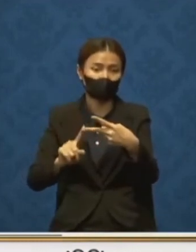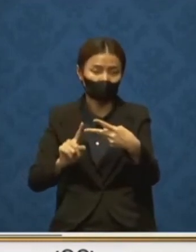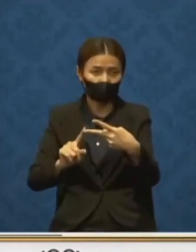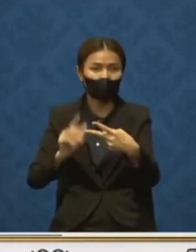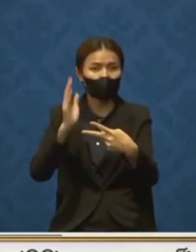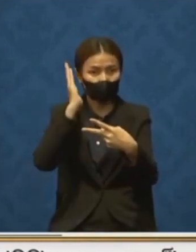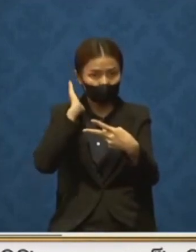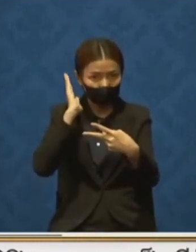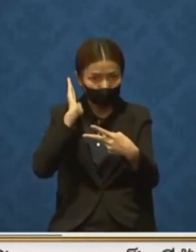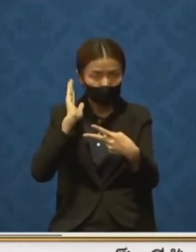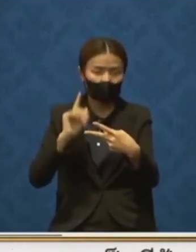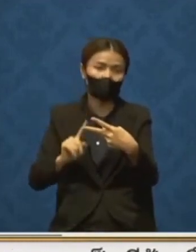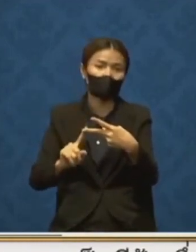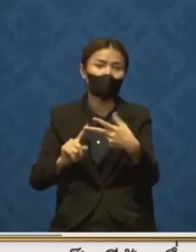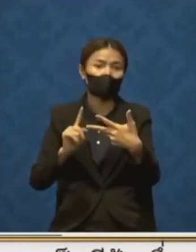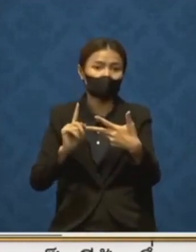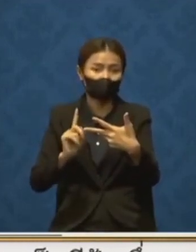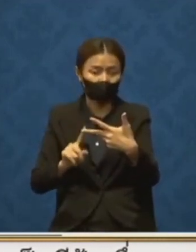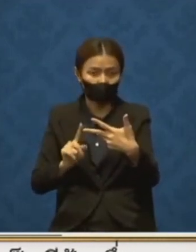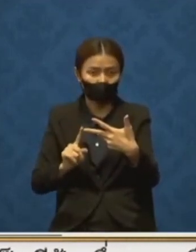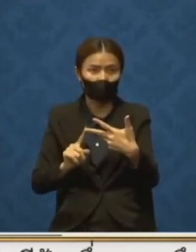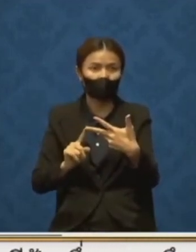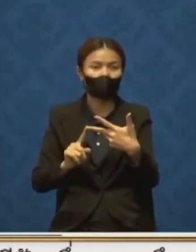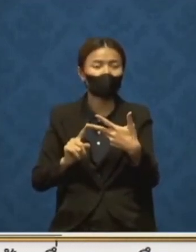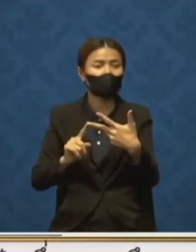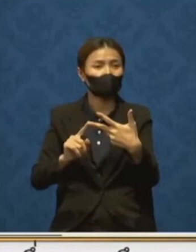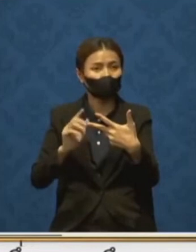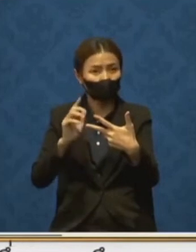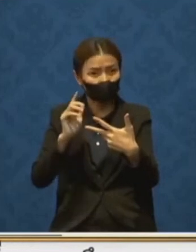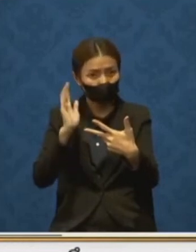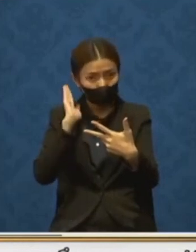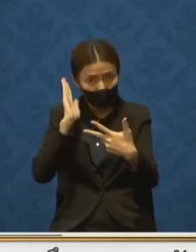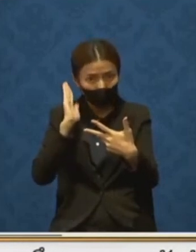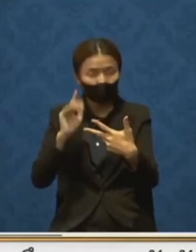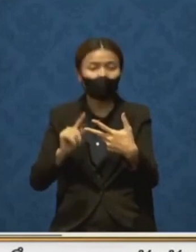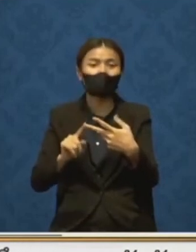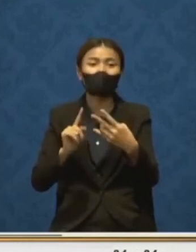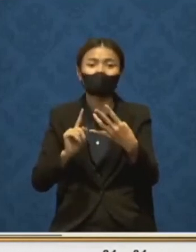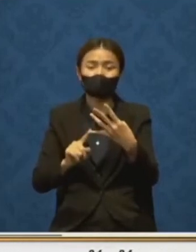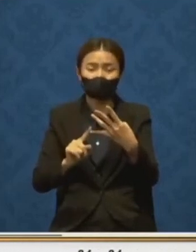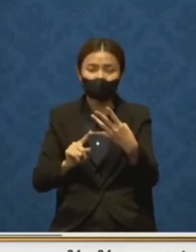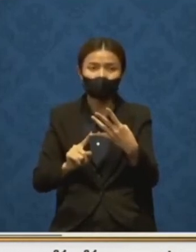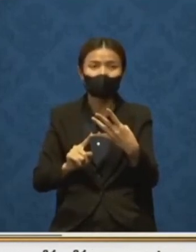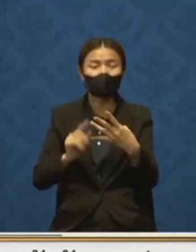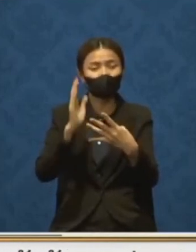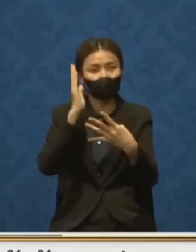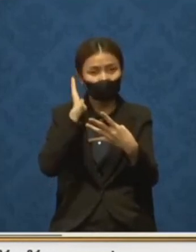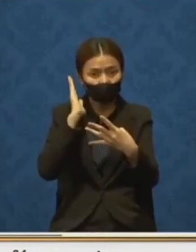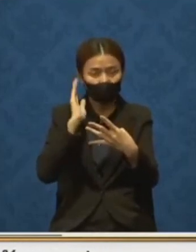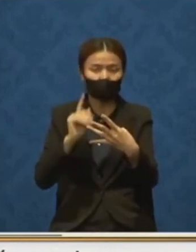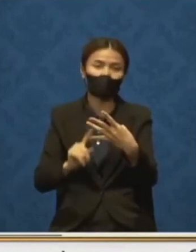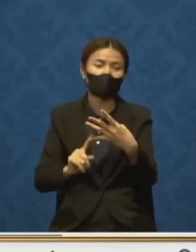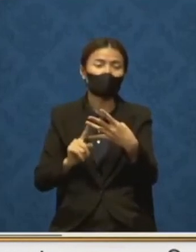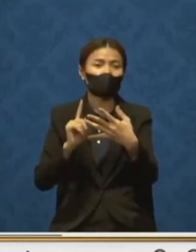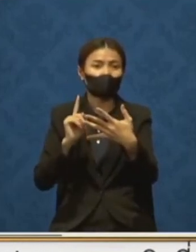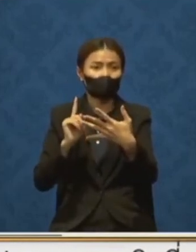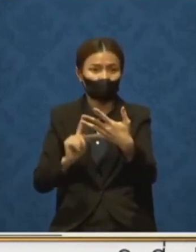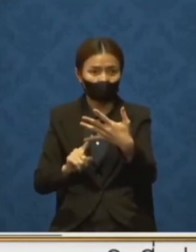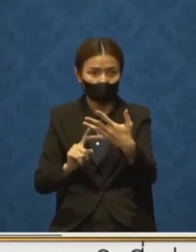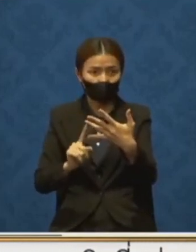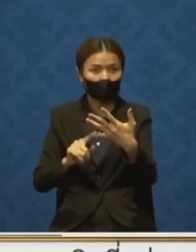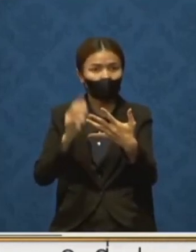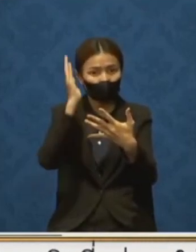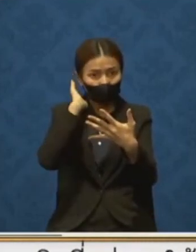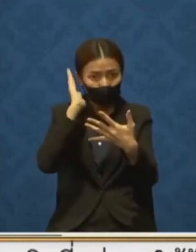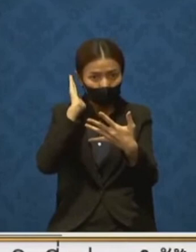2นายประกอบรัตนพันธ์3นายพิสิทธิ์คงสมพลด4นายภัยจิตศรีวรขาน5น